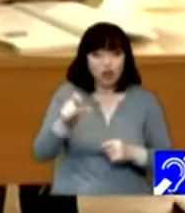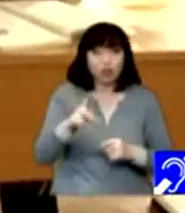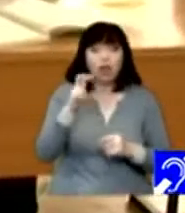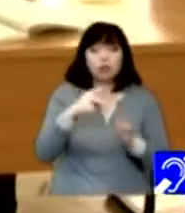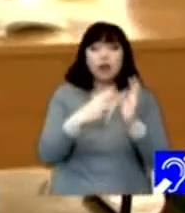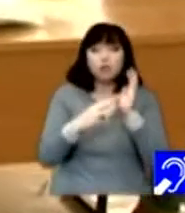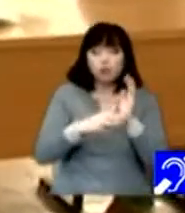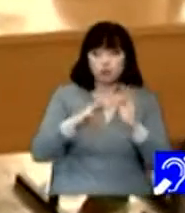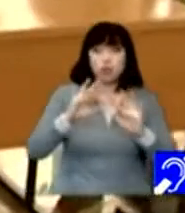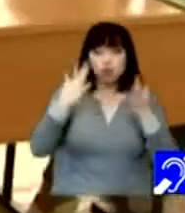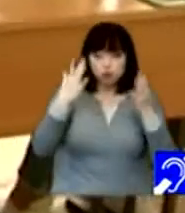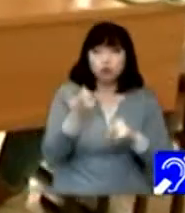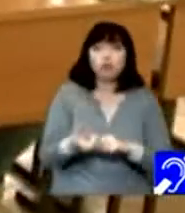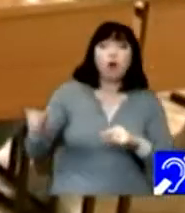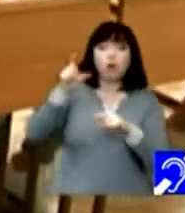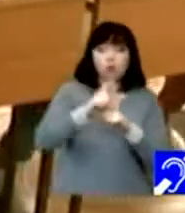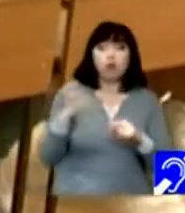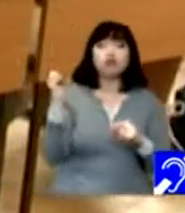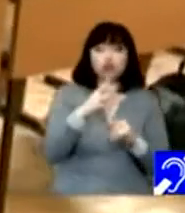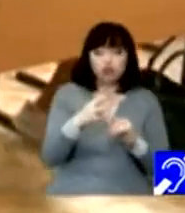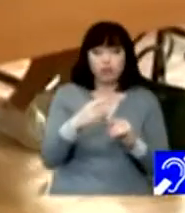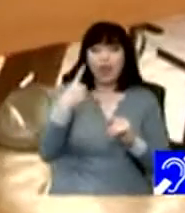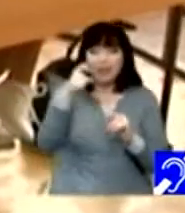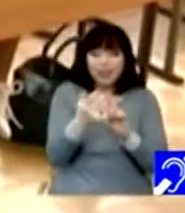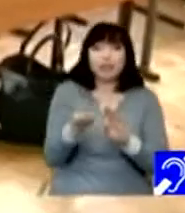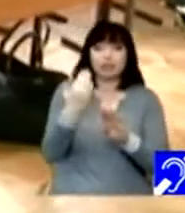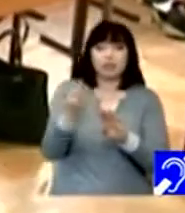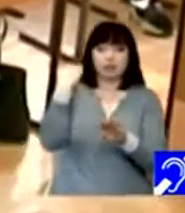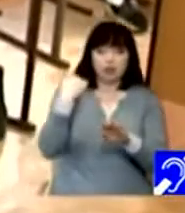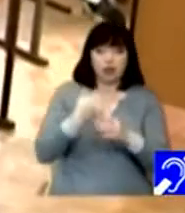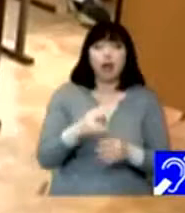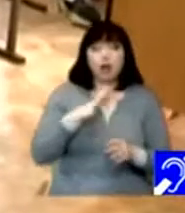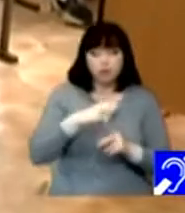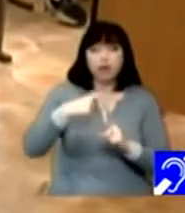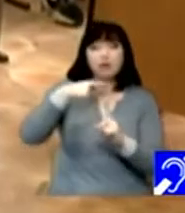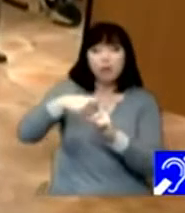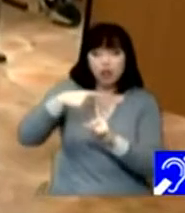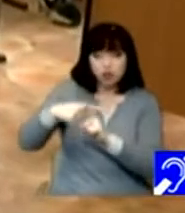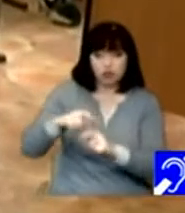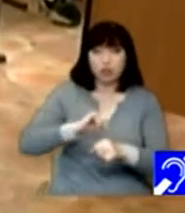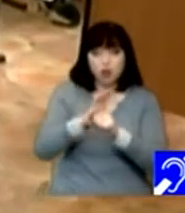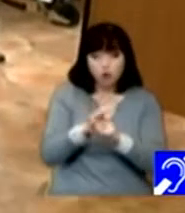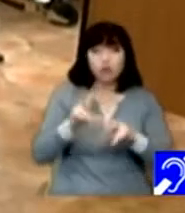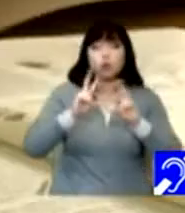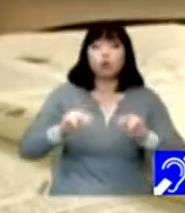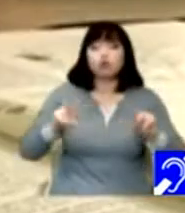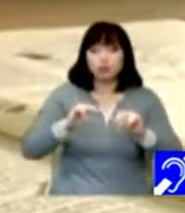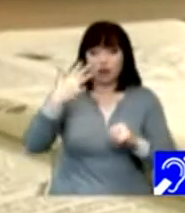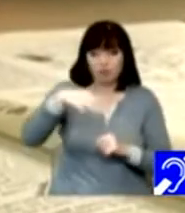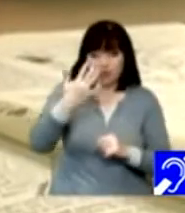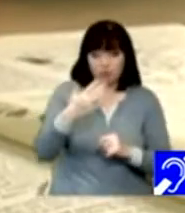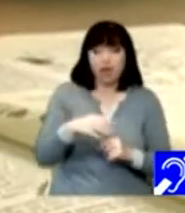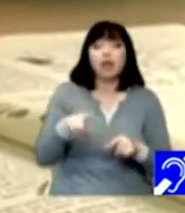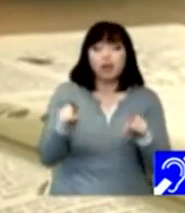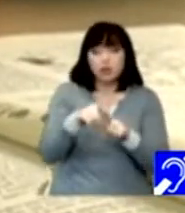80 de cazuri mai mult decât cu o săptămână mai devreme. Au fost testați pozitiv și 52 de profesori, astfel